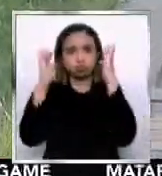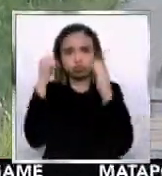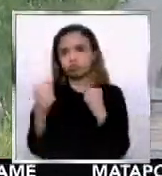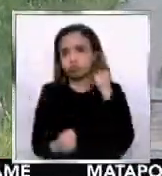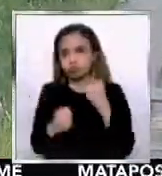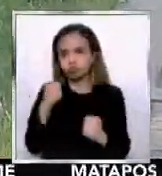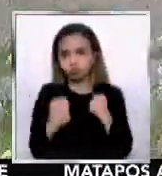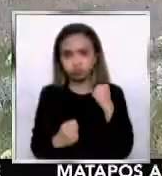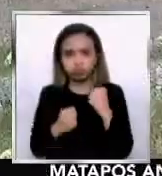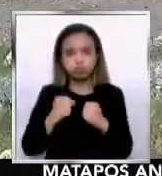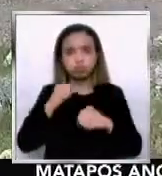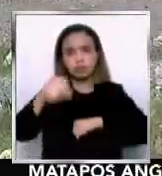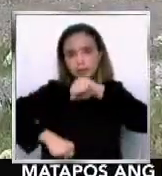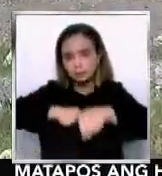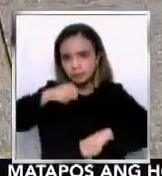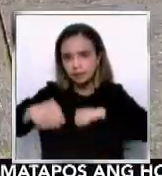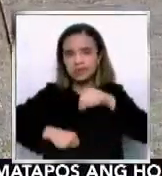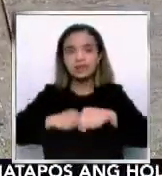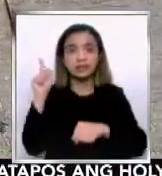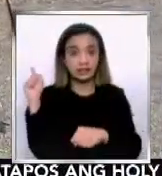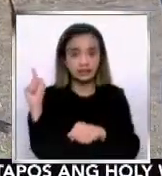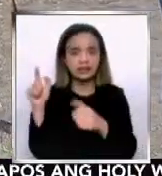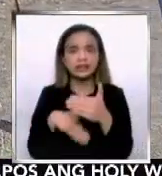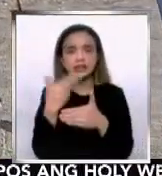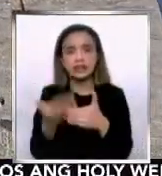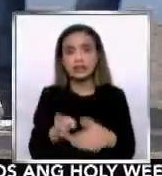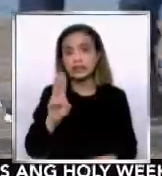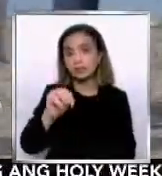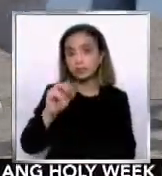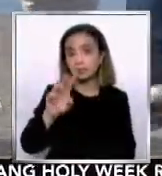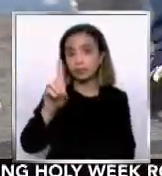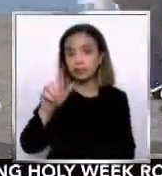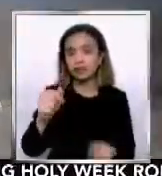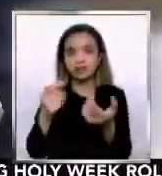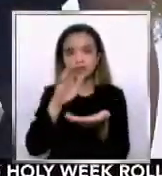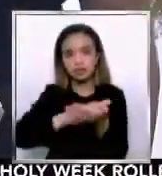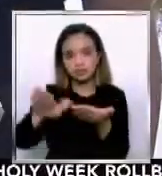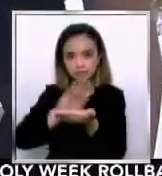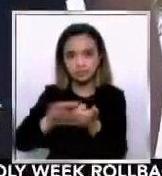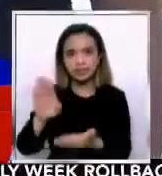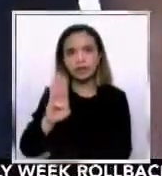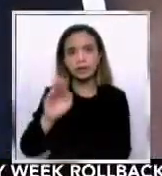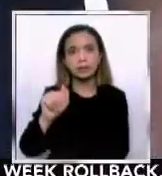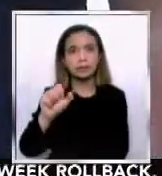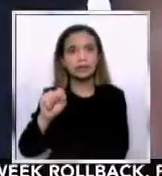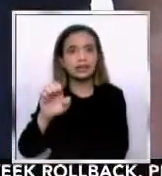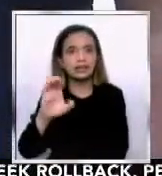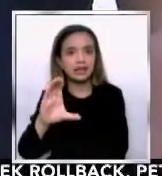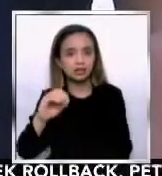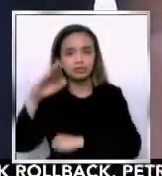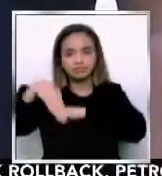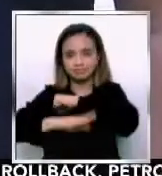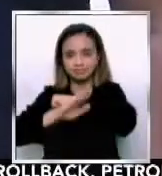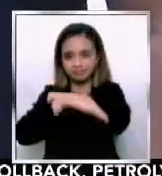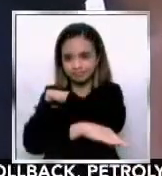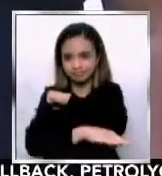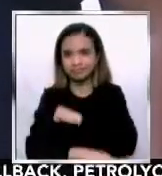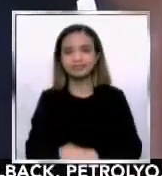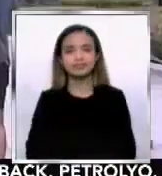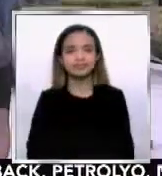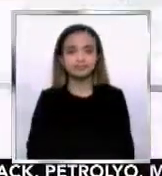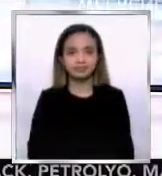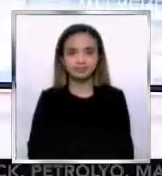Rojas Boulevard. Pinangunahan naman ng MMDA ang paglilinis sa Baseco Beach. Bernadette Reyes, Nakatutok, 24